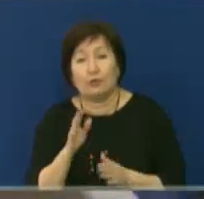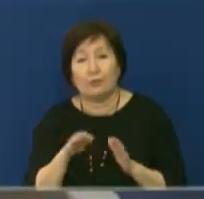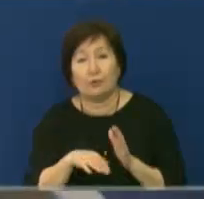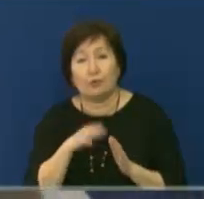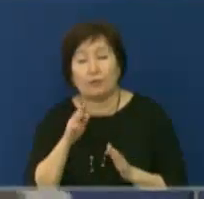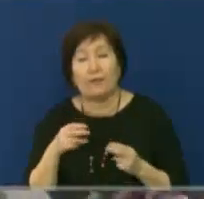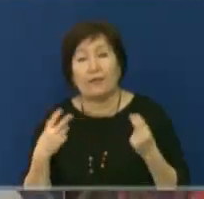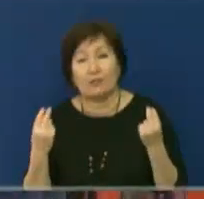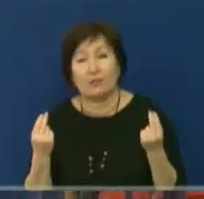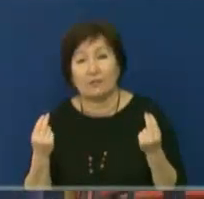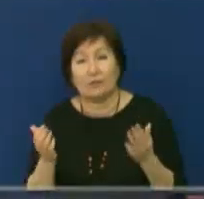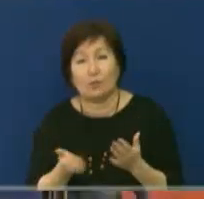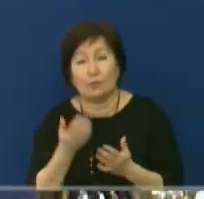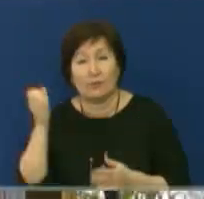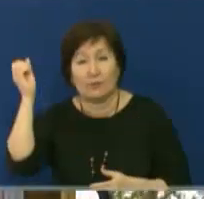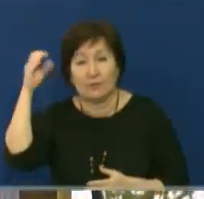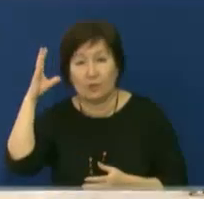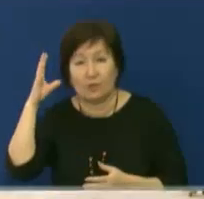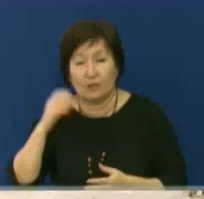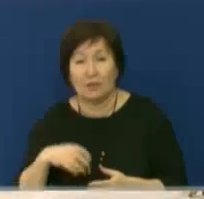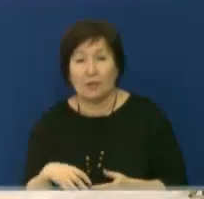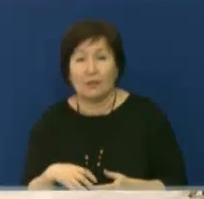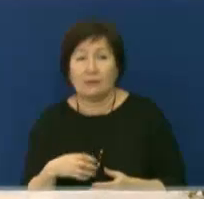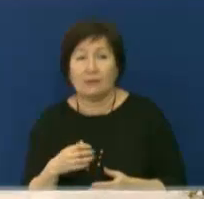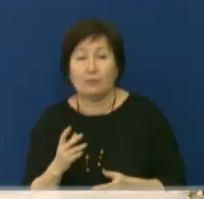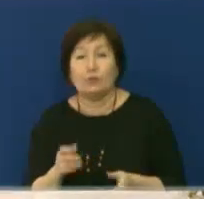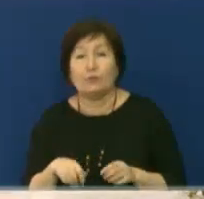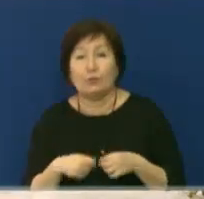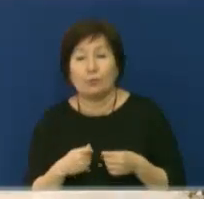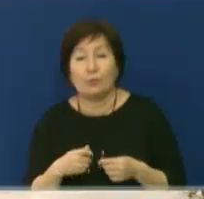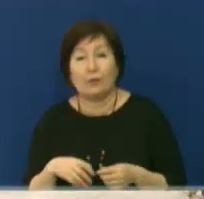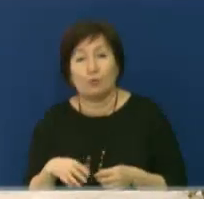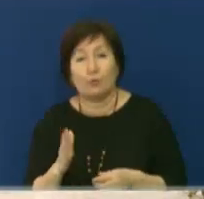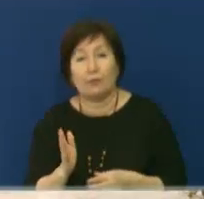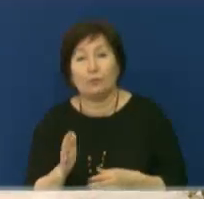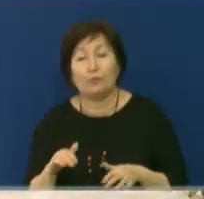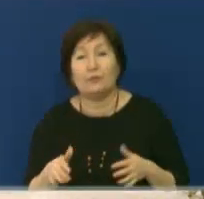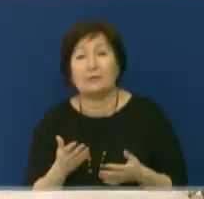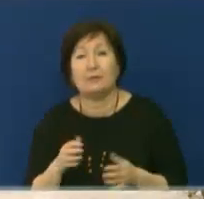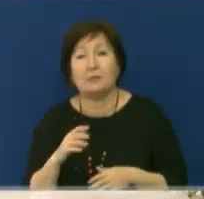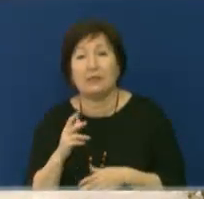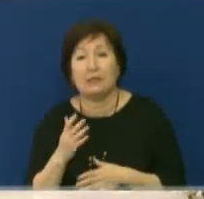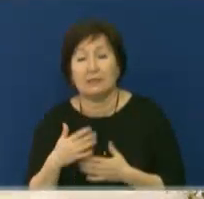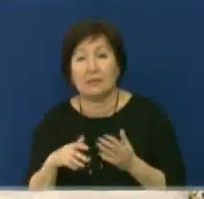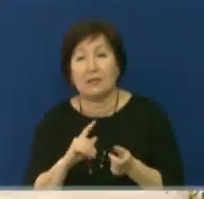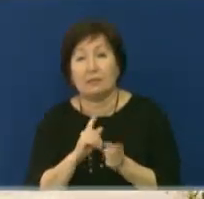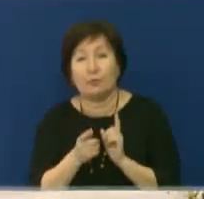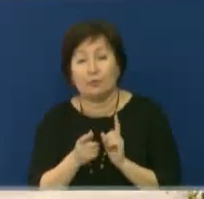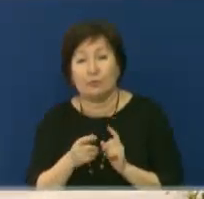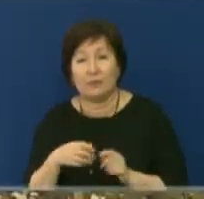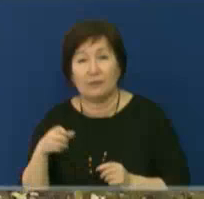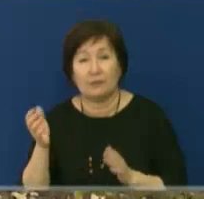жұмыстары аяқталып, Қаршаубайұлы көшесінде жалғасып жатыр. Келесі кезекте энергетик кенті мен Морозов көшесі. Алдағы жылы